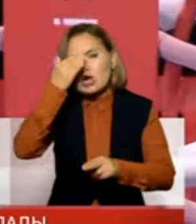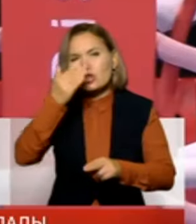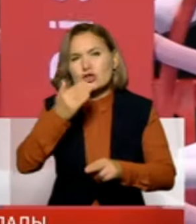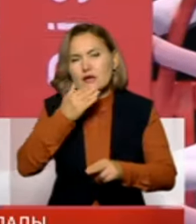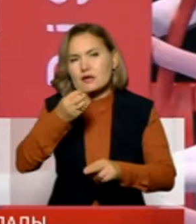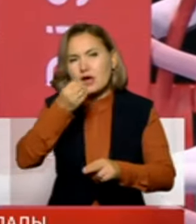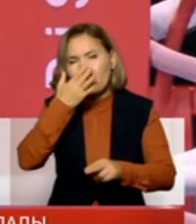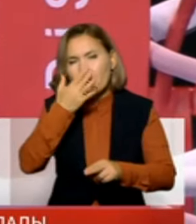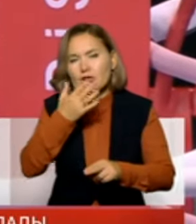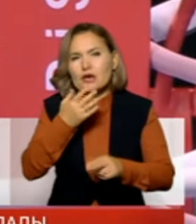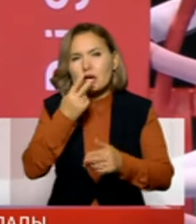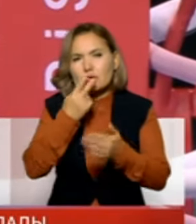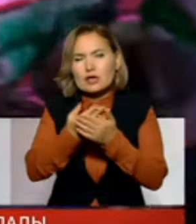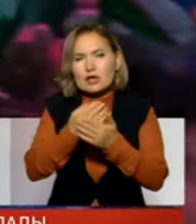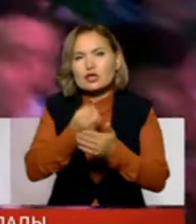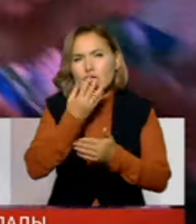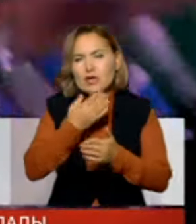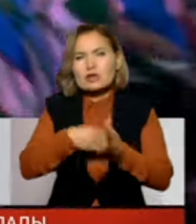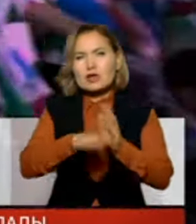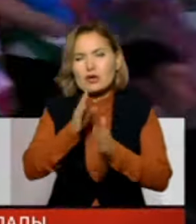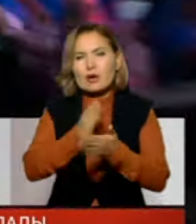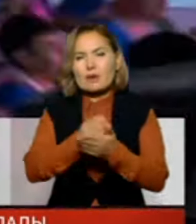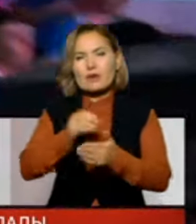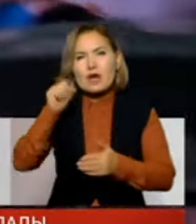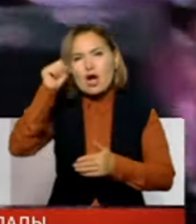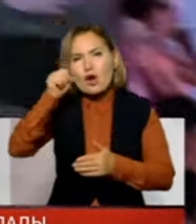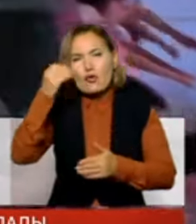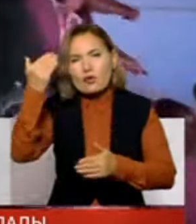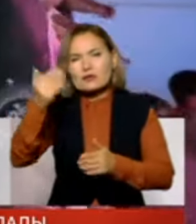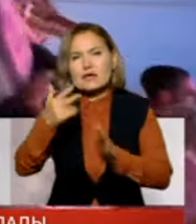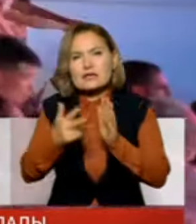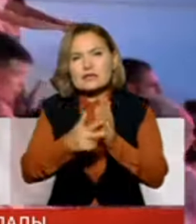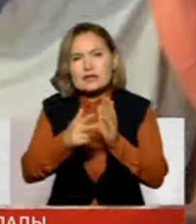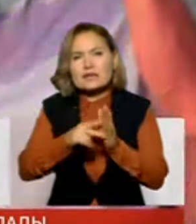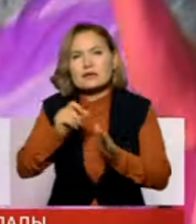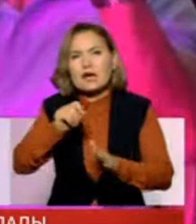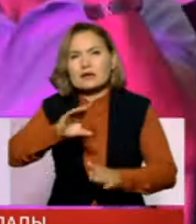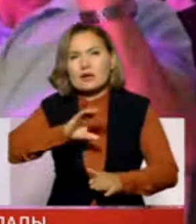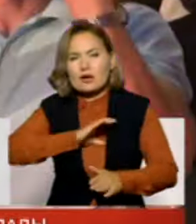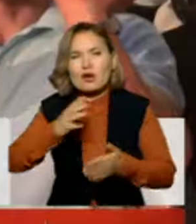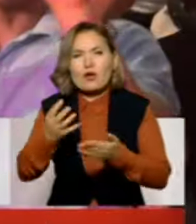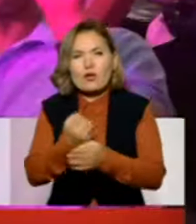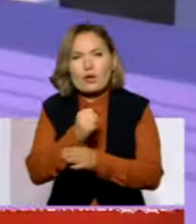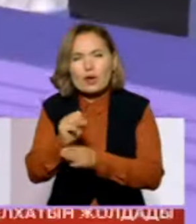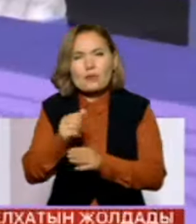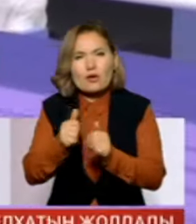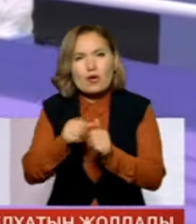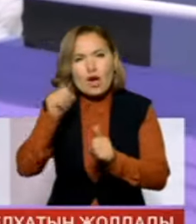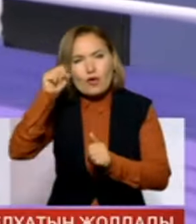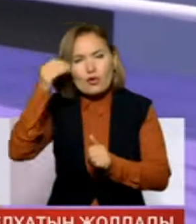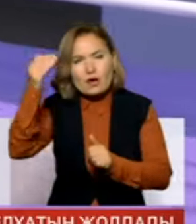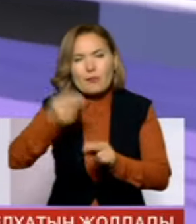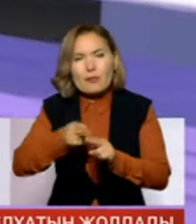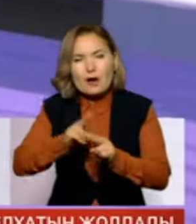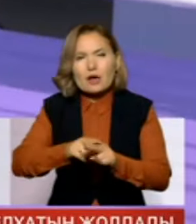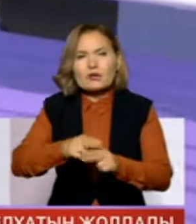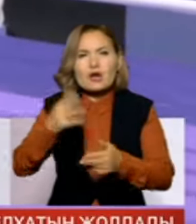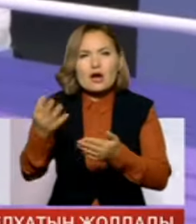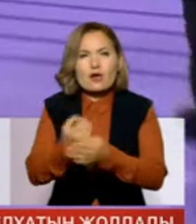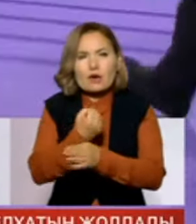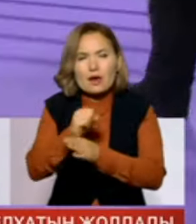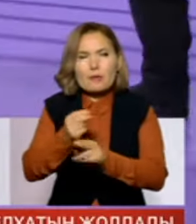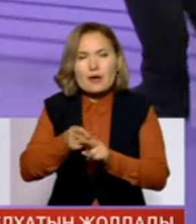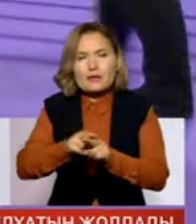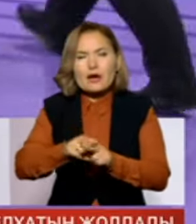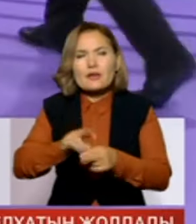салыстырғанда жақсы көрсеткіш. Дегенмен өзбек ағайындардың 8 алтынына қызыға қарадық. Көршіміздің Париж төрінде атой салуының сыры